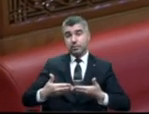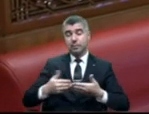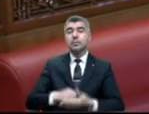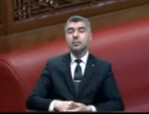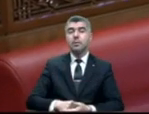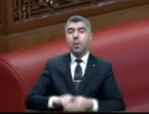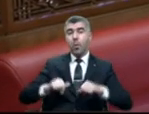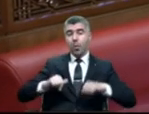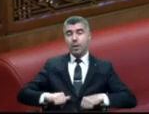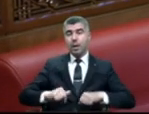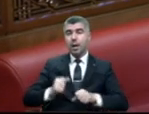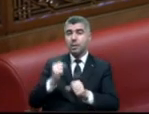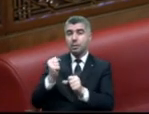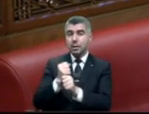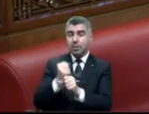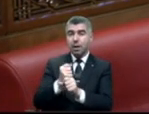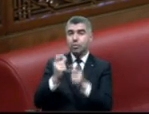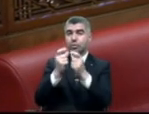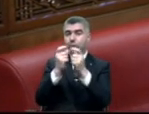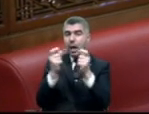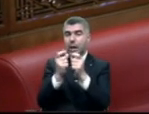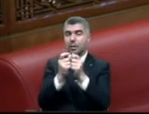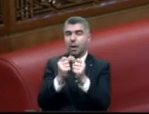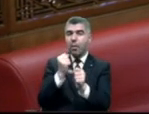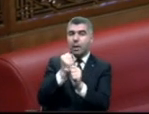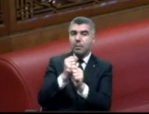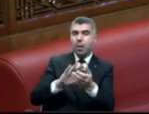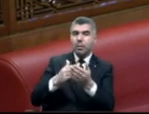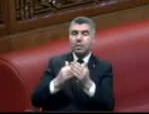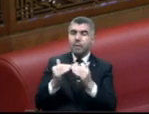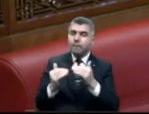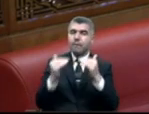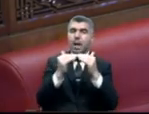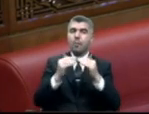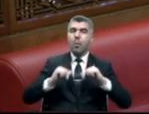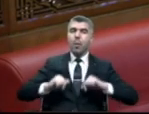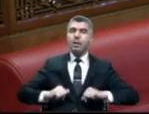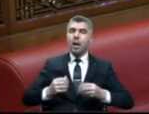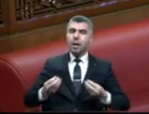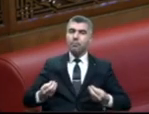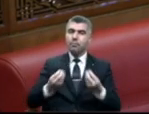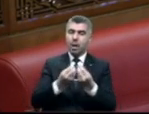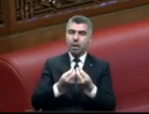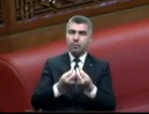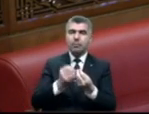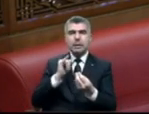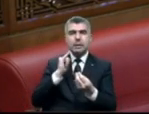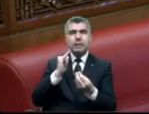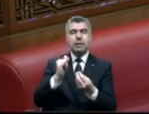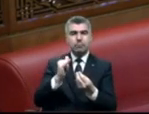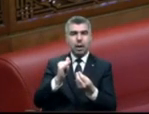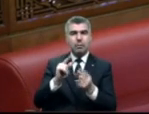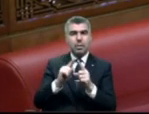تسهر وزارة الإدماج الاقتصادي والمقاولة الصغرى والتشغيل والكفاءات بتنسيق مع القطاعات الوزارية المعنية على تتبع